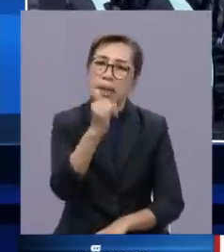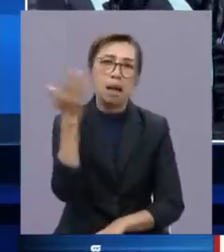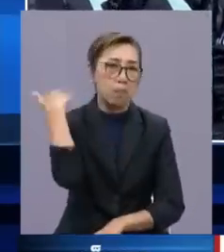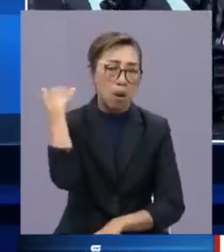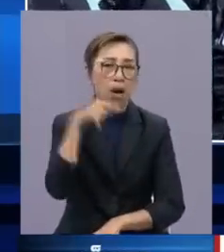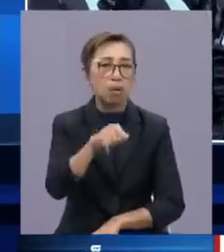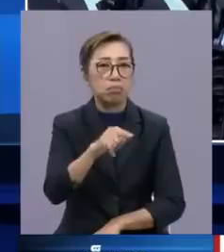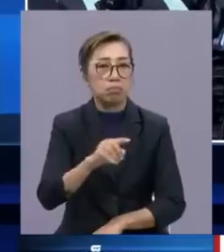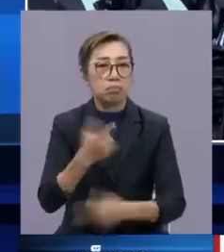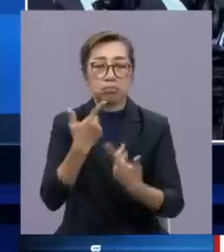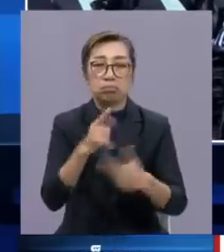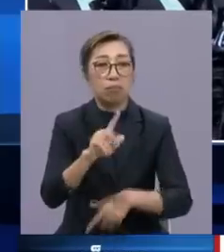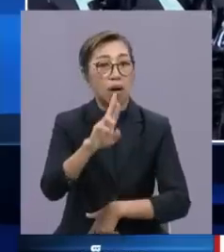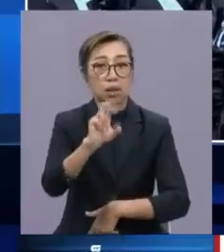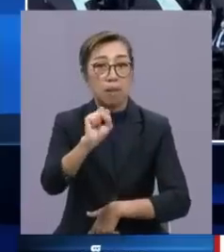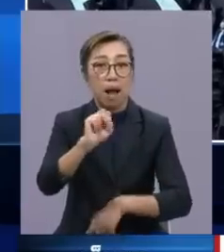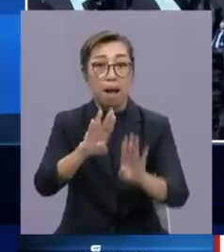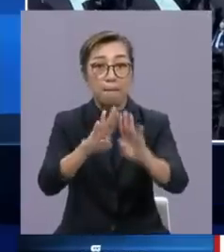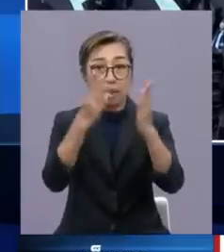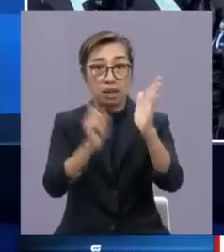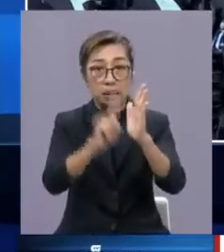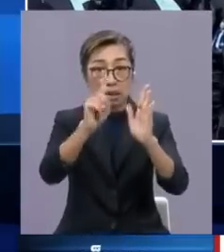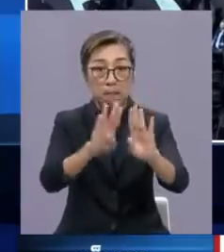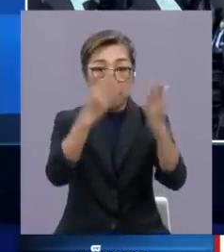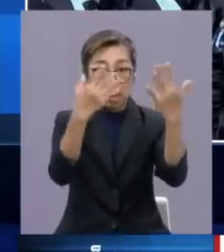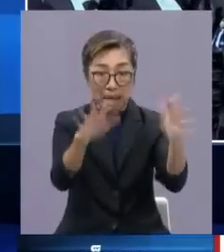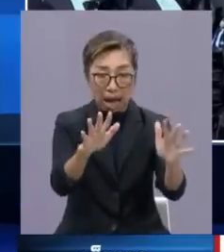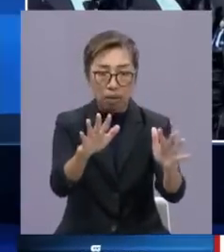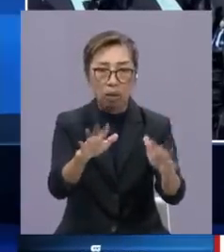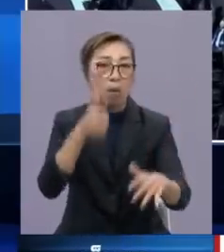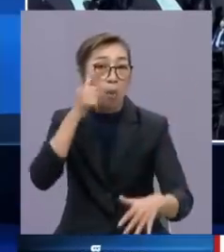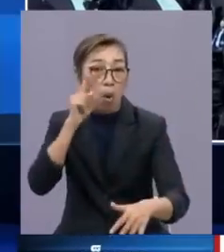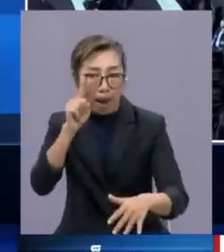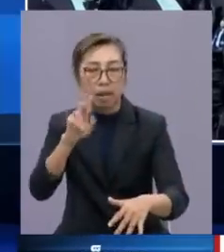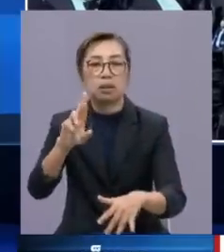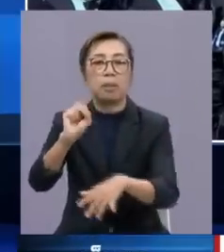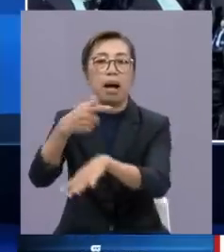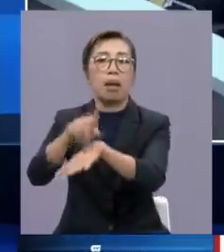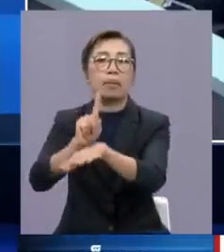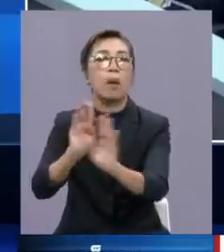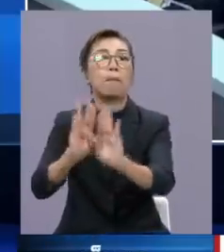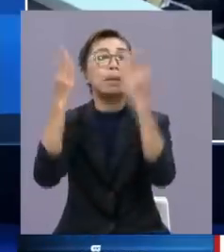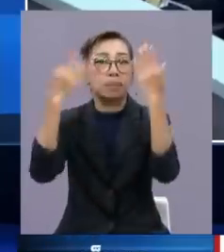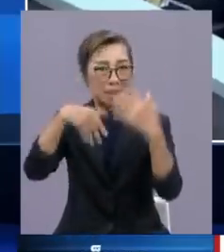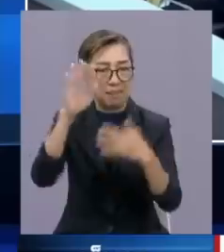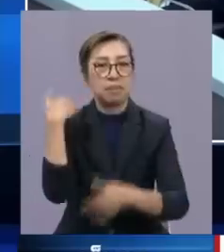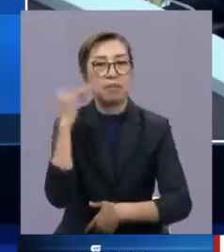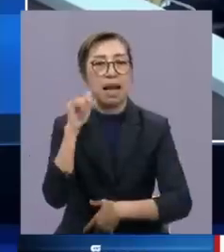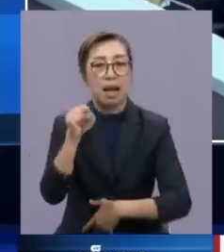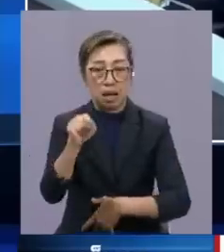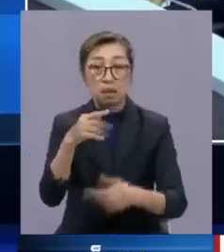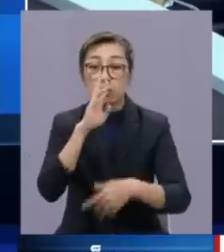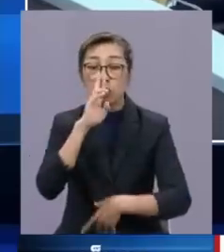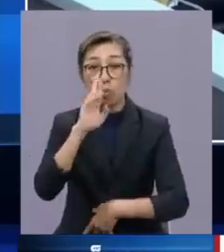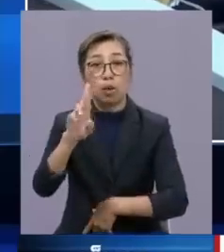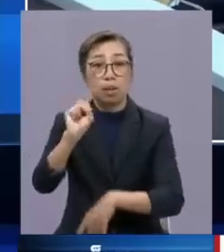พอเลือกกันเสร็จปุ๊บก็จะรอสัก 2-3 วันเพื่อรอให้การโปรดเกล้าประธานสภาลงมาหลังจากนั้นอำนาจจะอยู่ที่ประธานสภาครับว่า